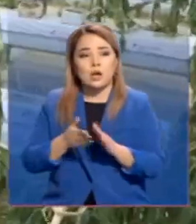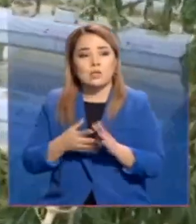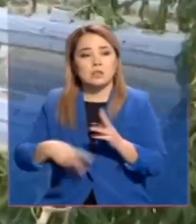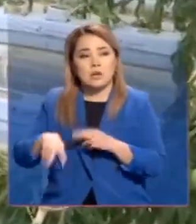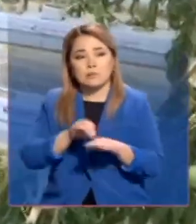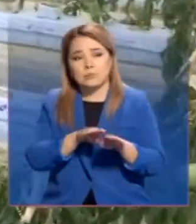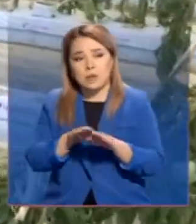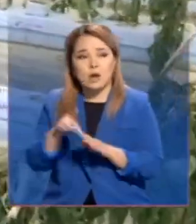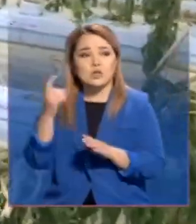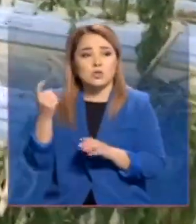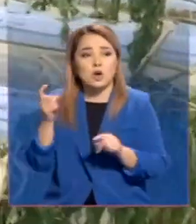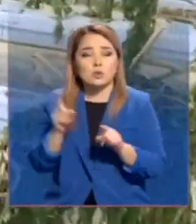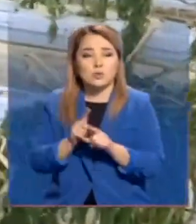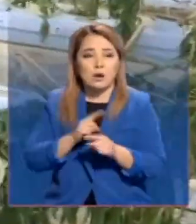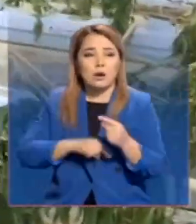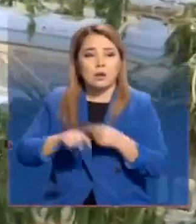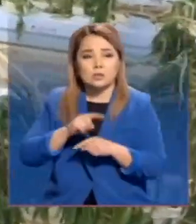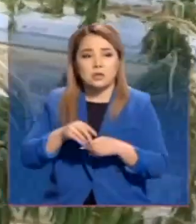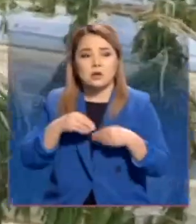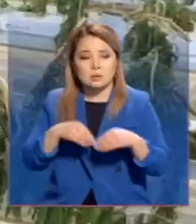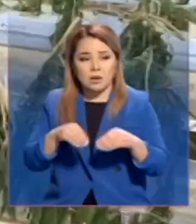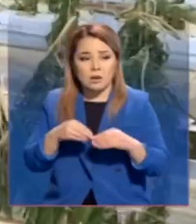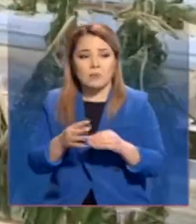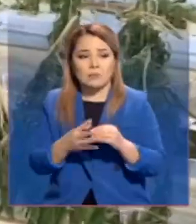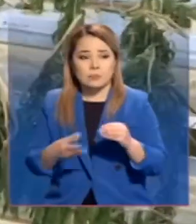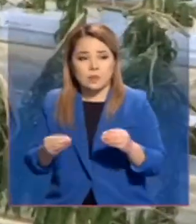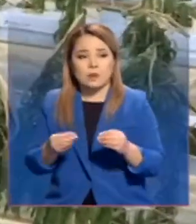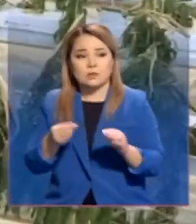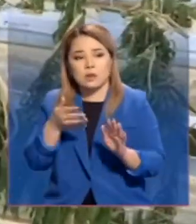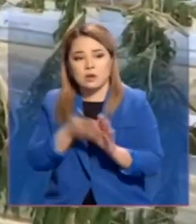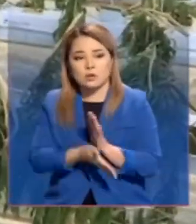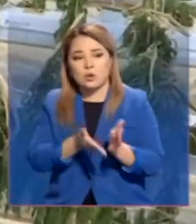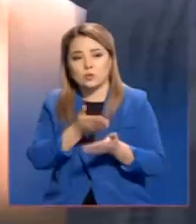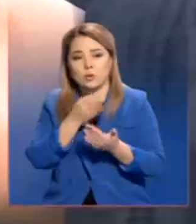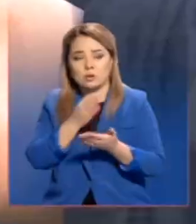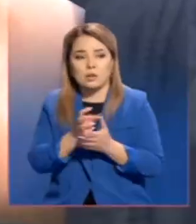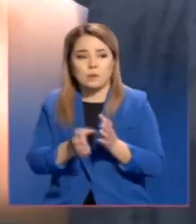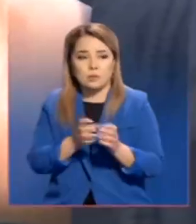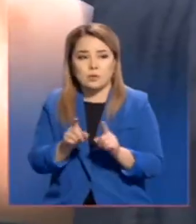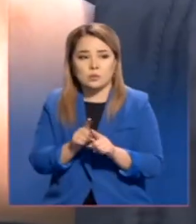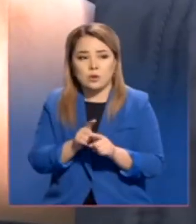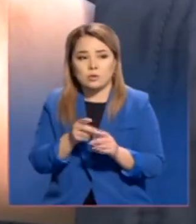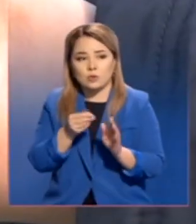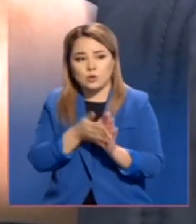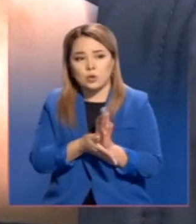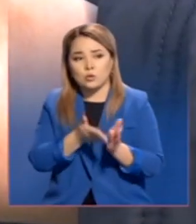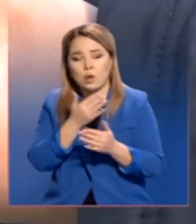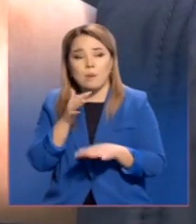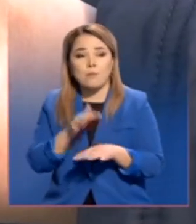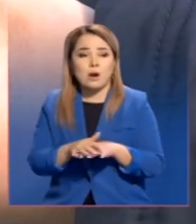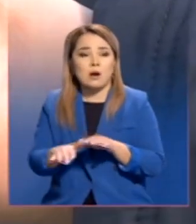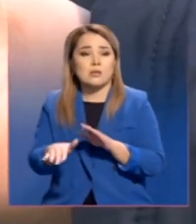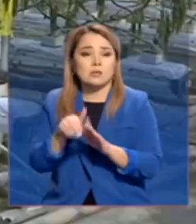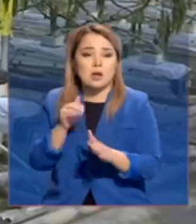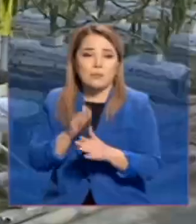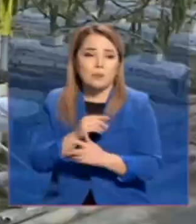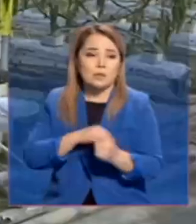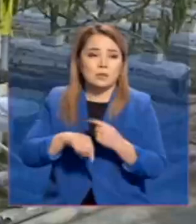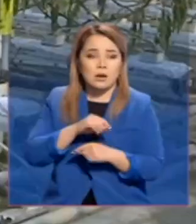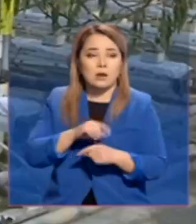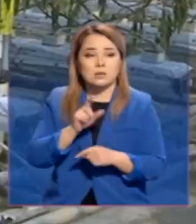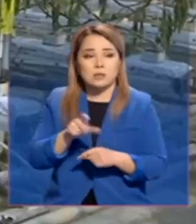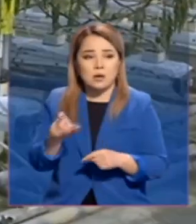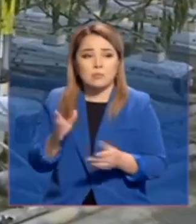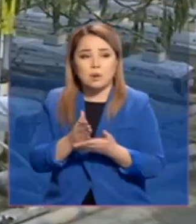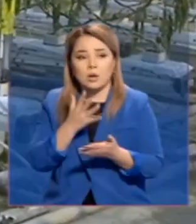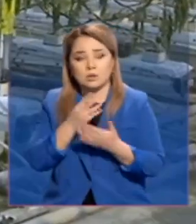Ал шаруалар болса, қайтадан қызанақ егуге қаражатымыз жоқ дейді. Сондықтан банктен несие алып, кәсіп бастаған